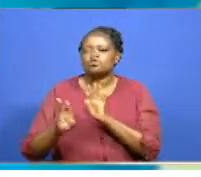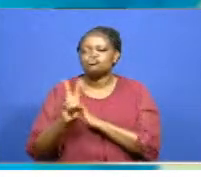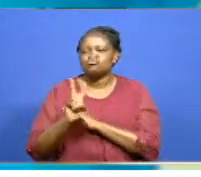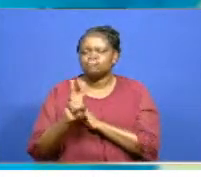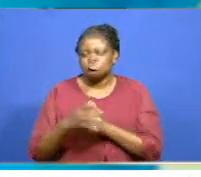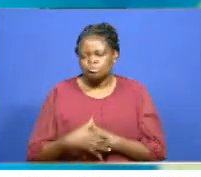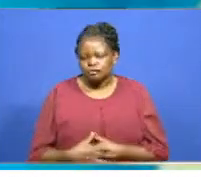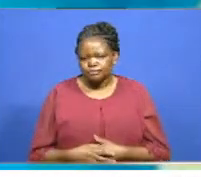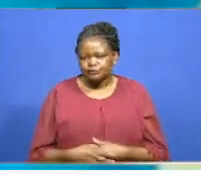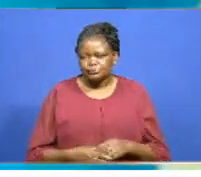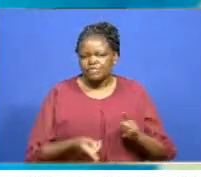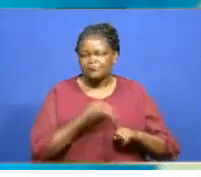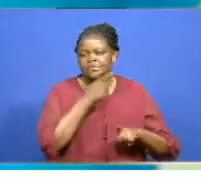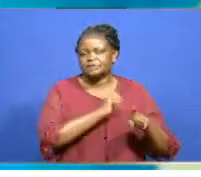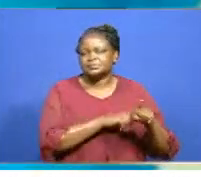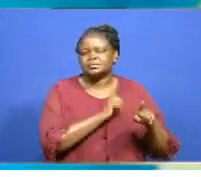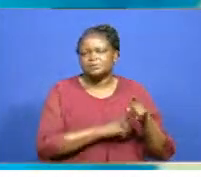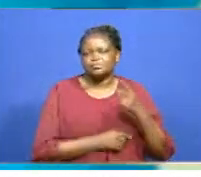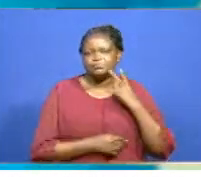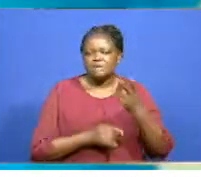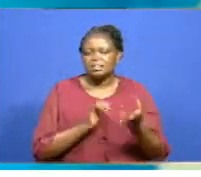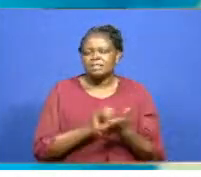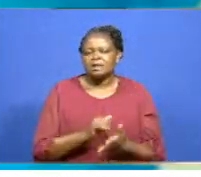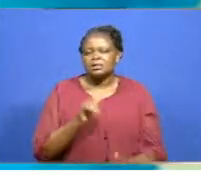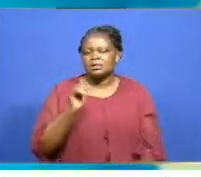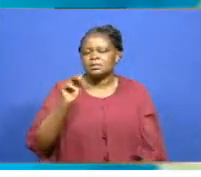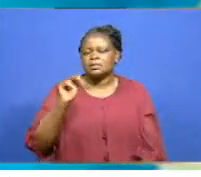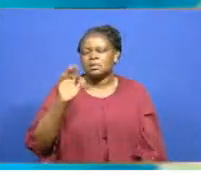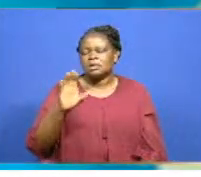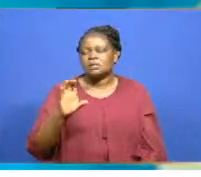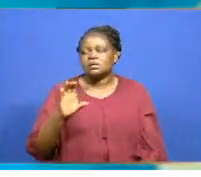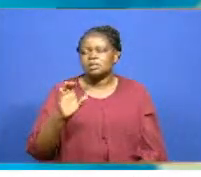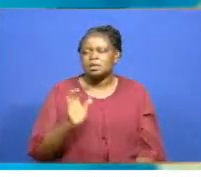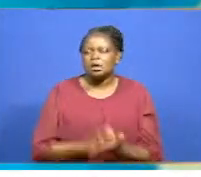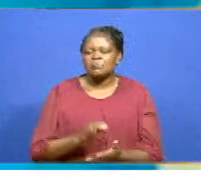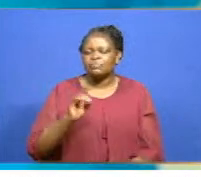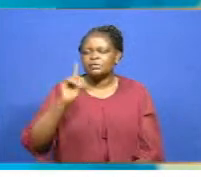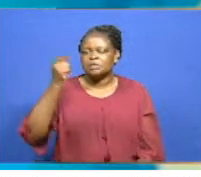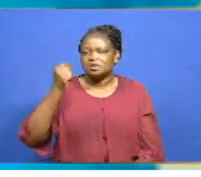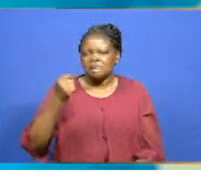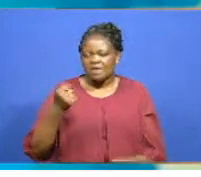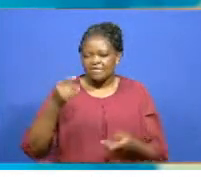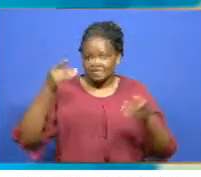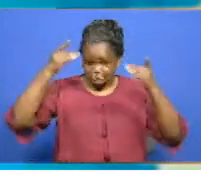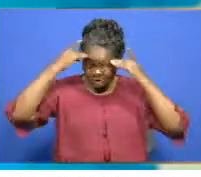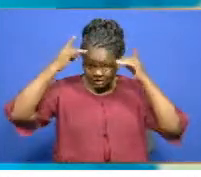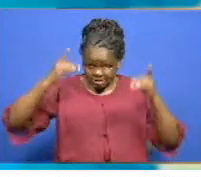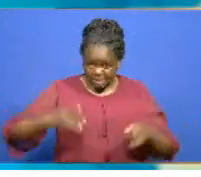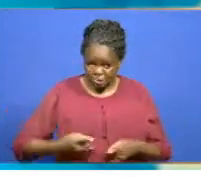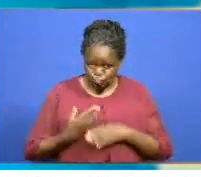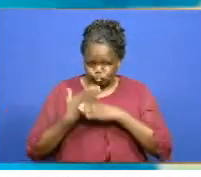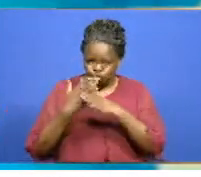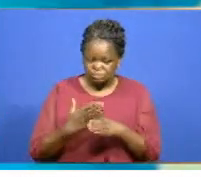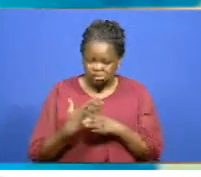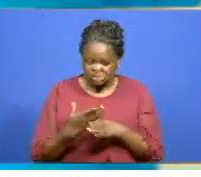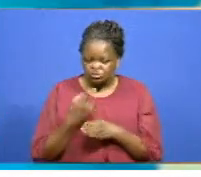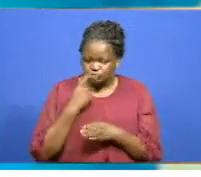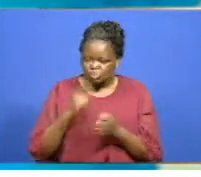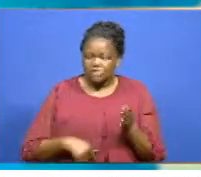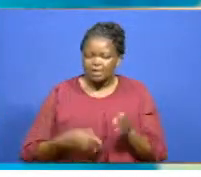mara ya kwanza unaona kwamba ANC na Ford Kenya wameweza kugawana viti hivi. Wamesema Ford Kenya ilipoteza kiti